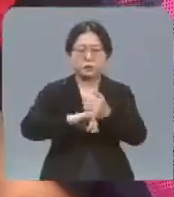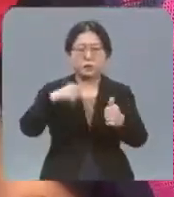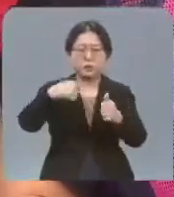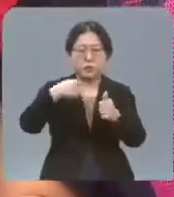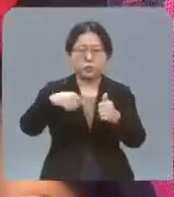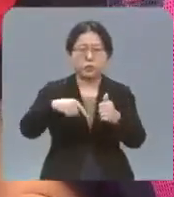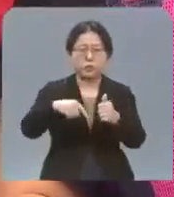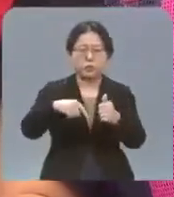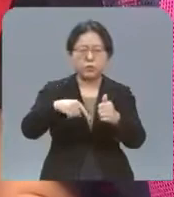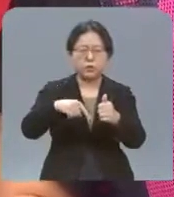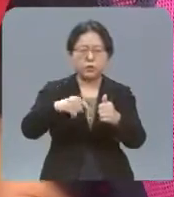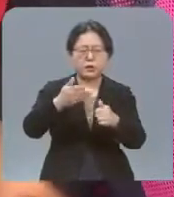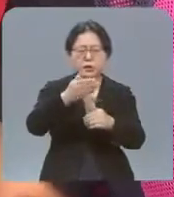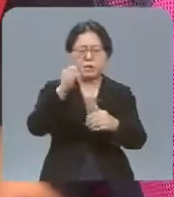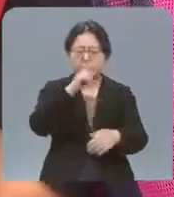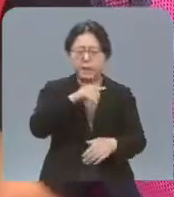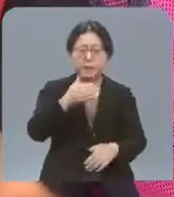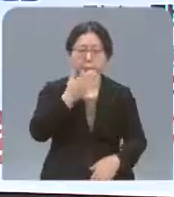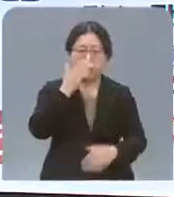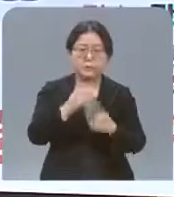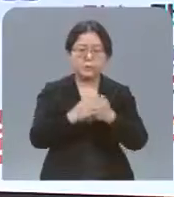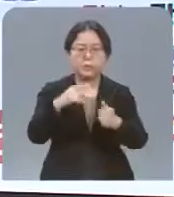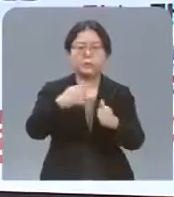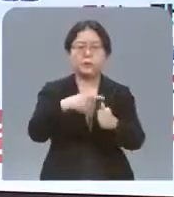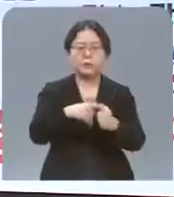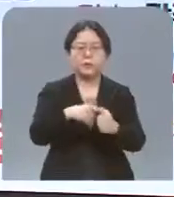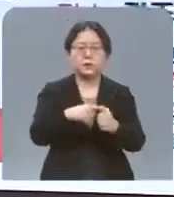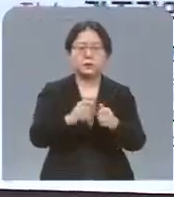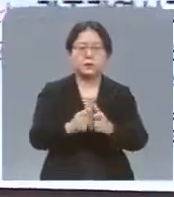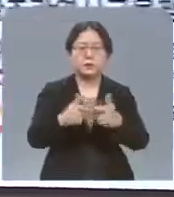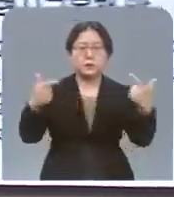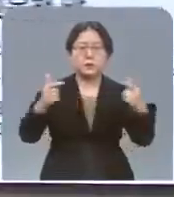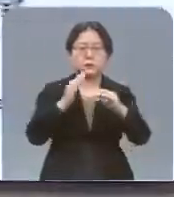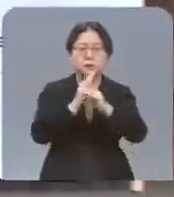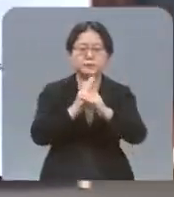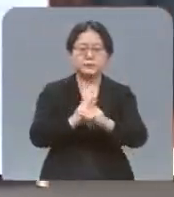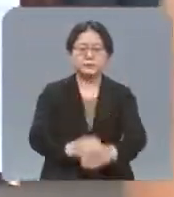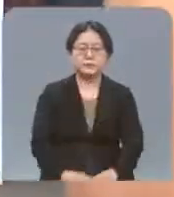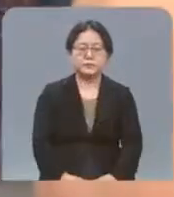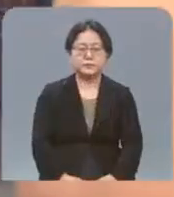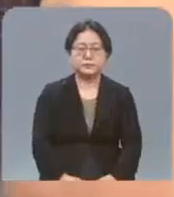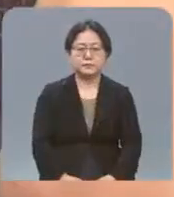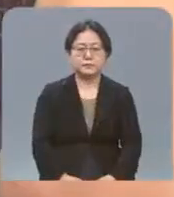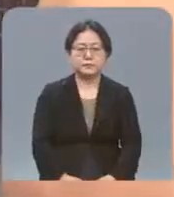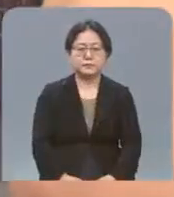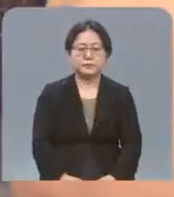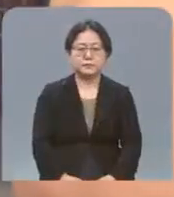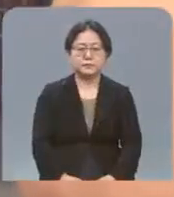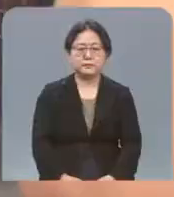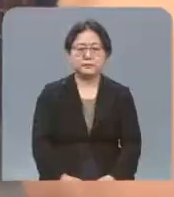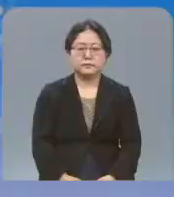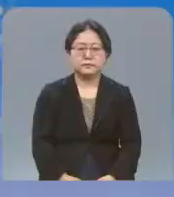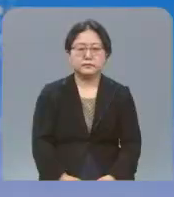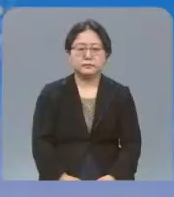저하로 이어질 수 있다며 비판의 수위를 높이고 있습니다. KBS 뉴스 김혜정입니다.